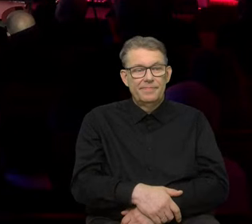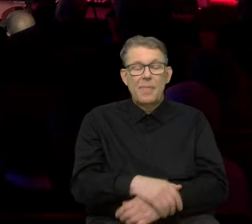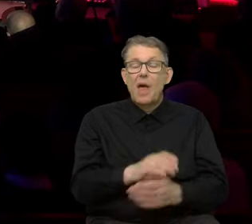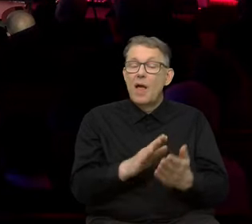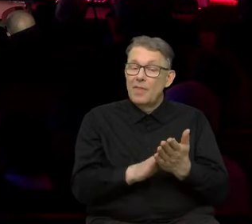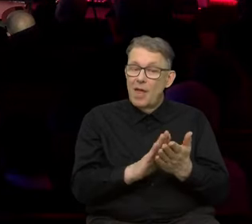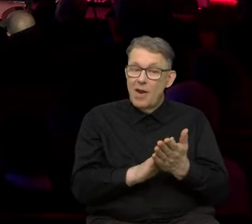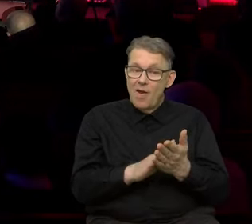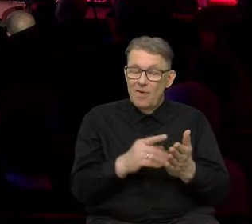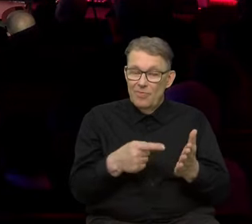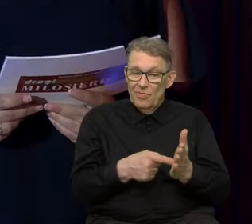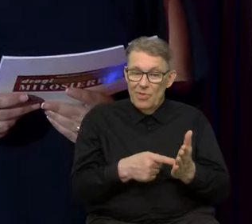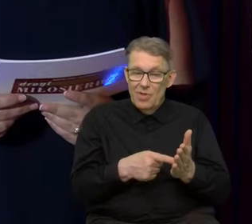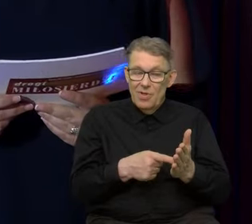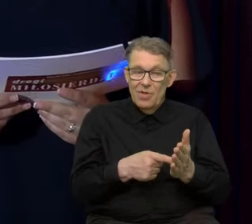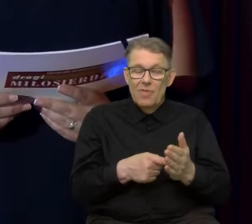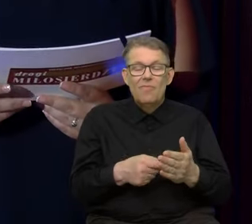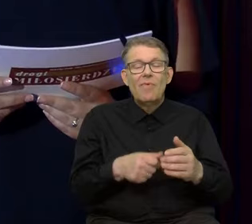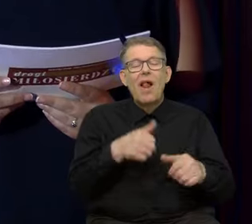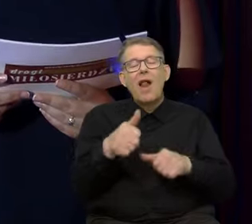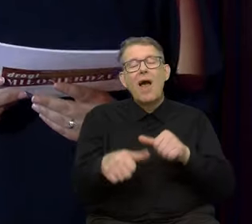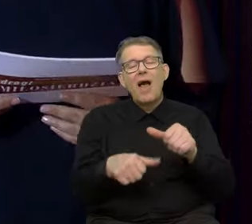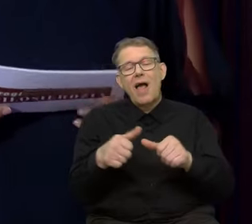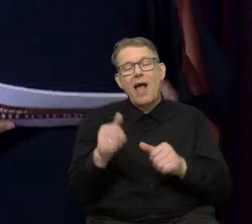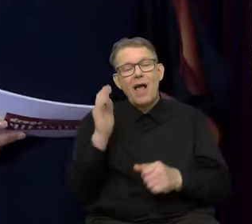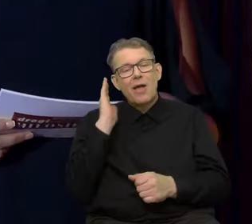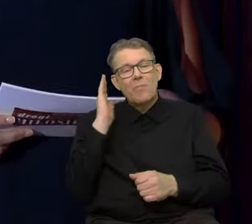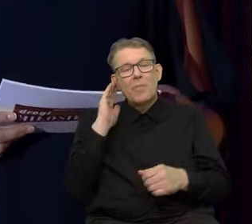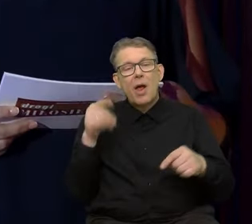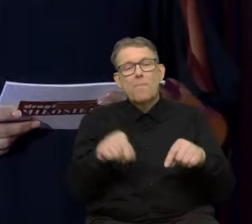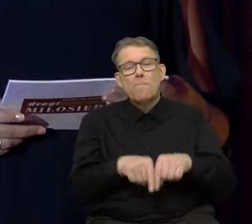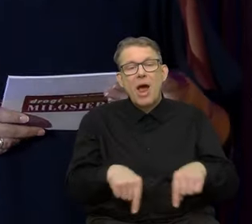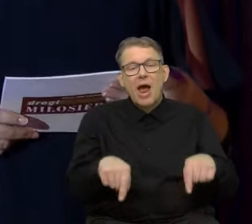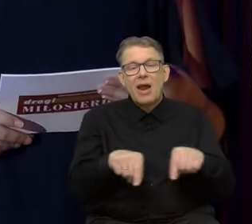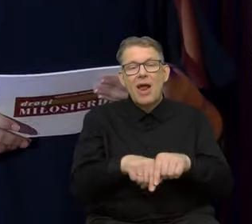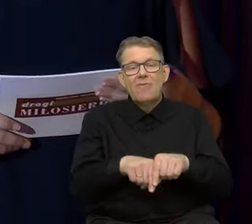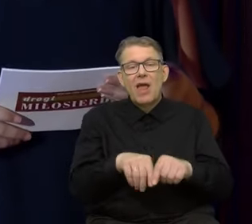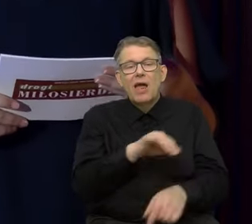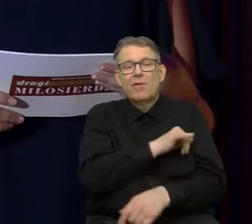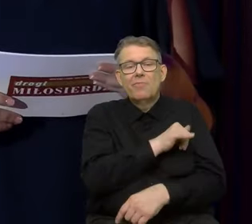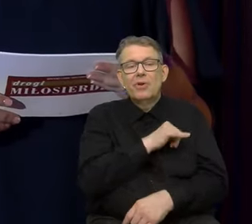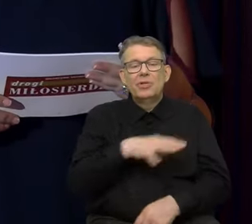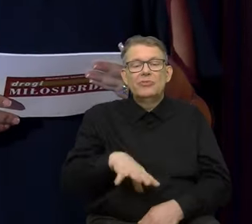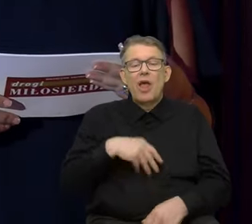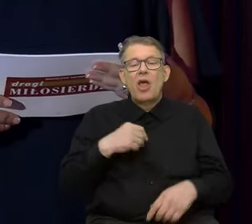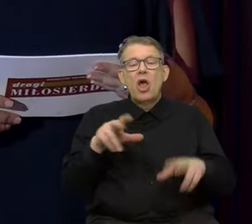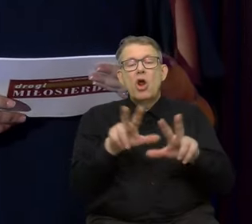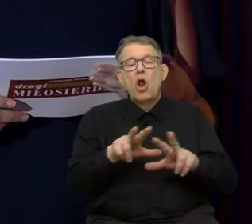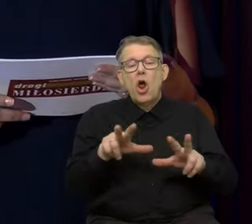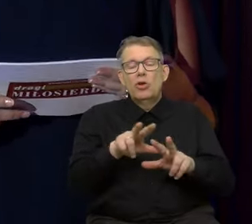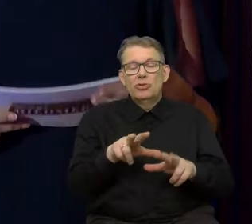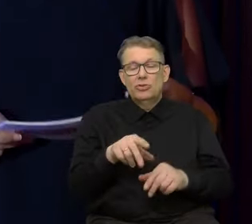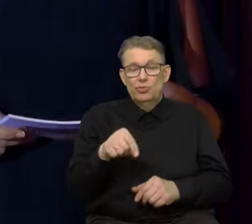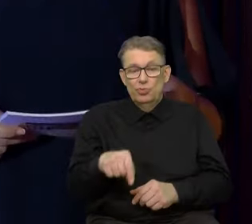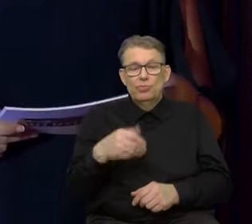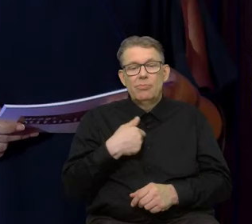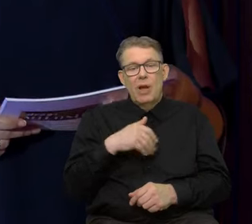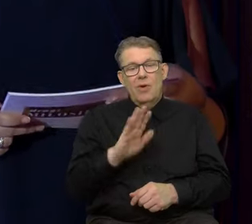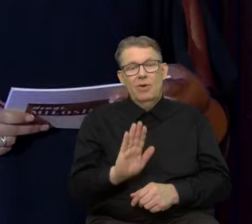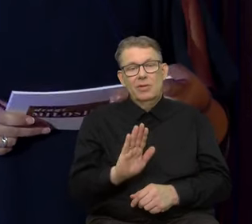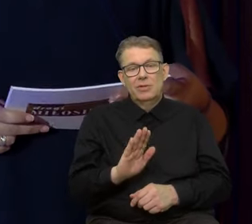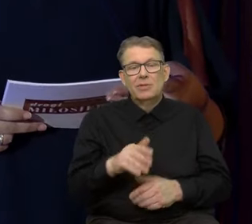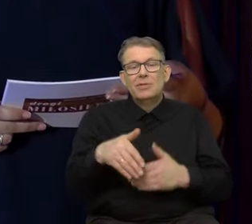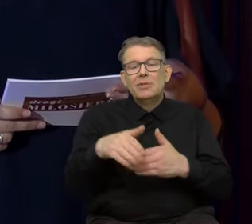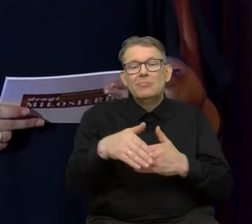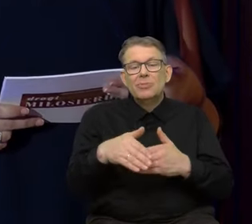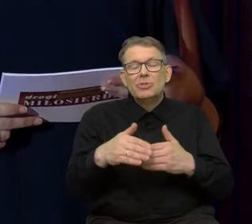Laureatka nagrody od wielu lat mieszka na terenie parafii pod wezwaniem świętej rodziny w Białymstoku,